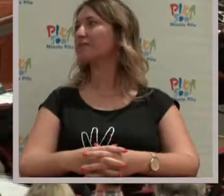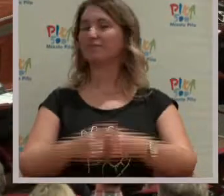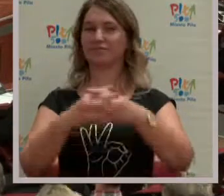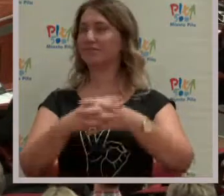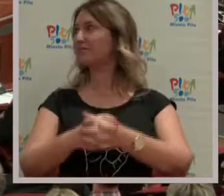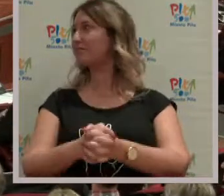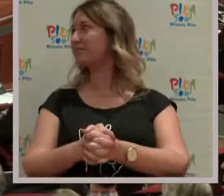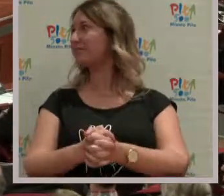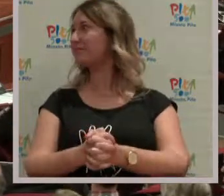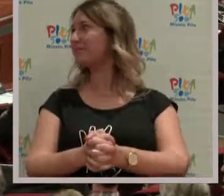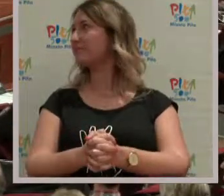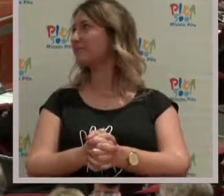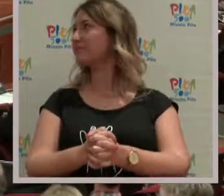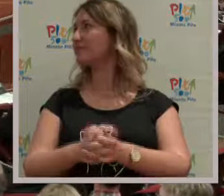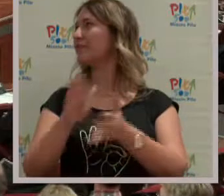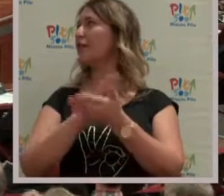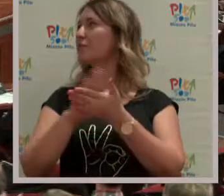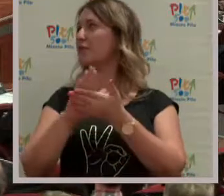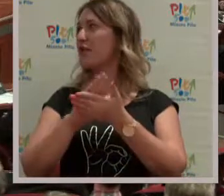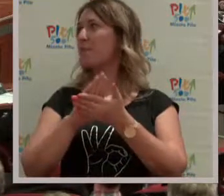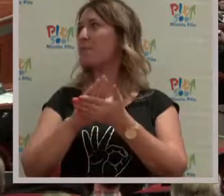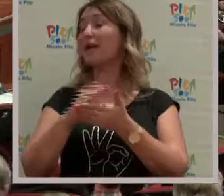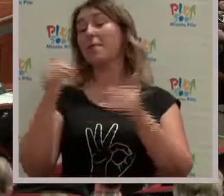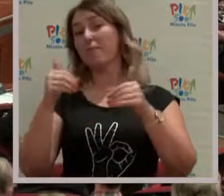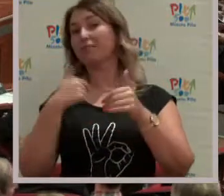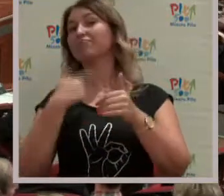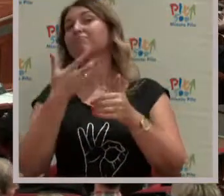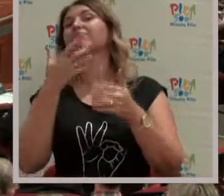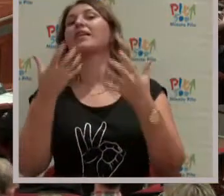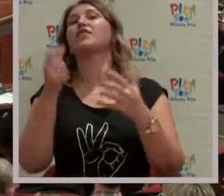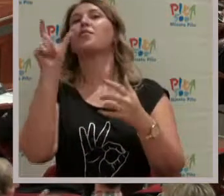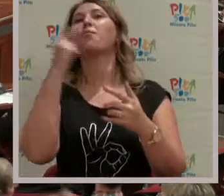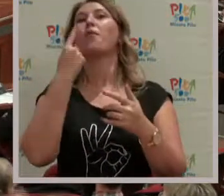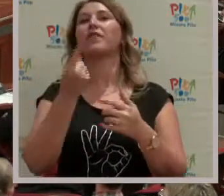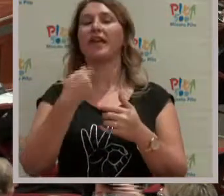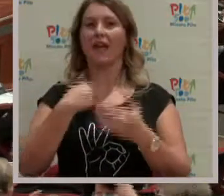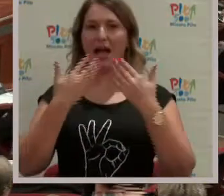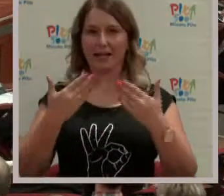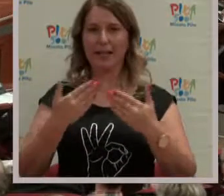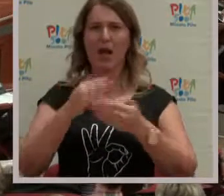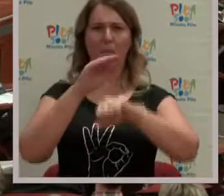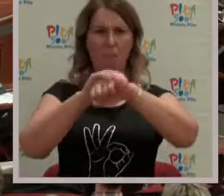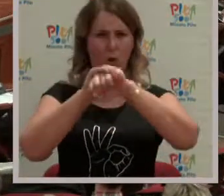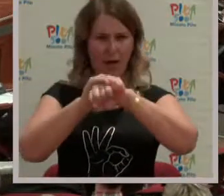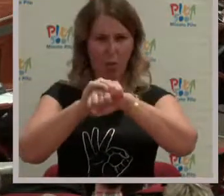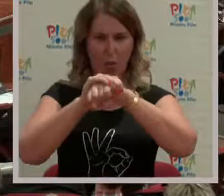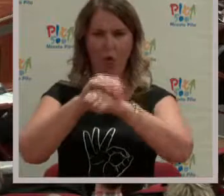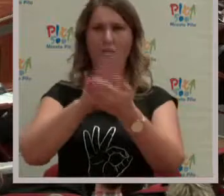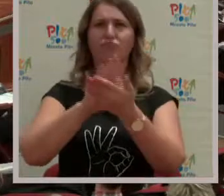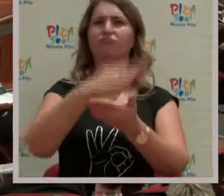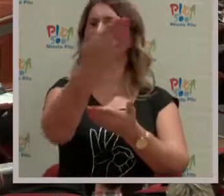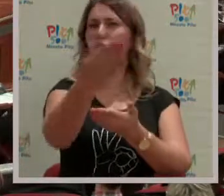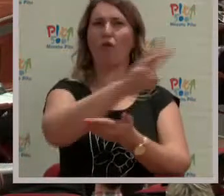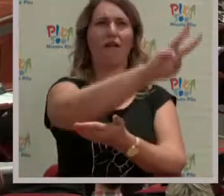Szanowni Państwo, jak Państwo wiedzą, zaszczyt. Jeżeli można, chciałem po pierwsze podziękować, pogratulować tym, którzy dzisiaj się tutaj